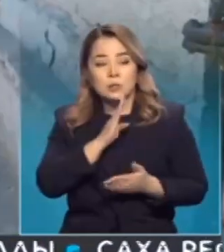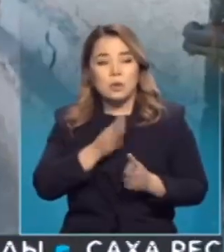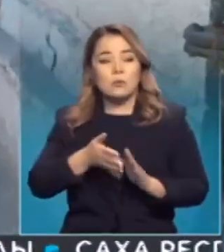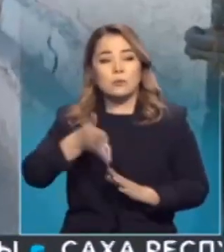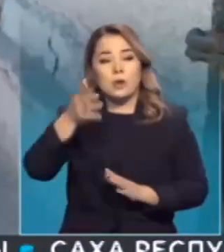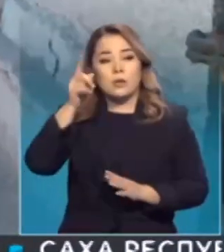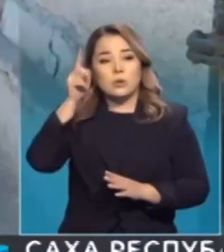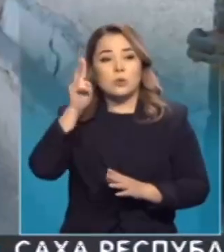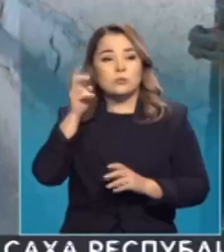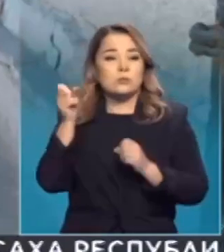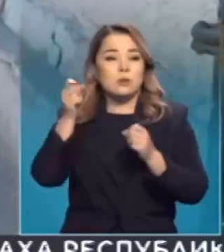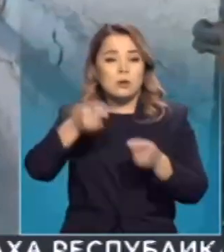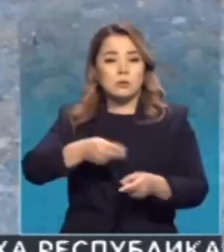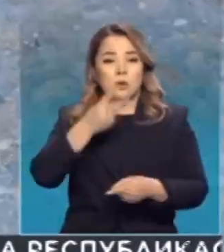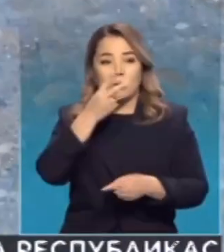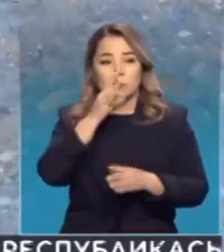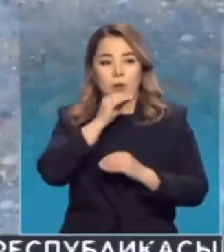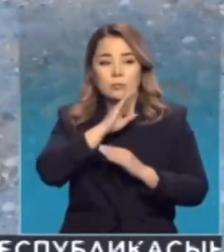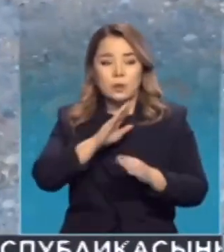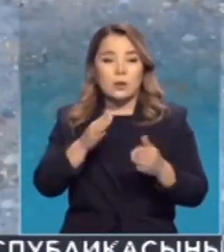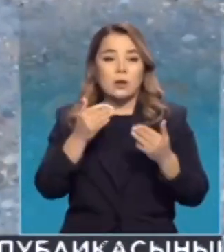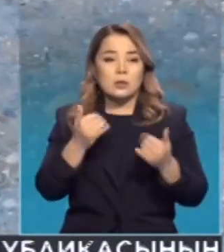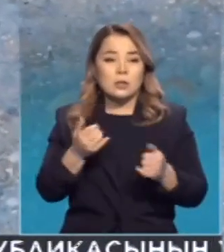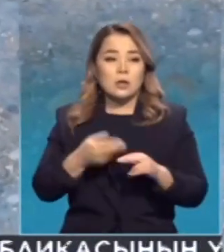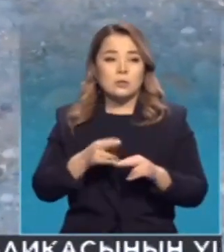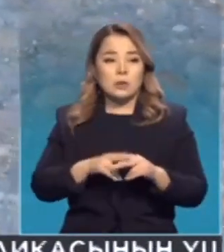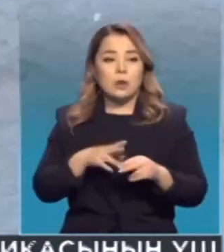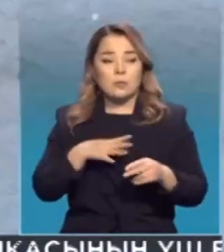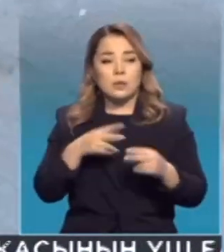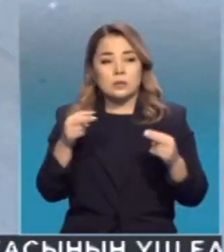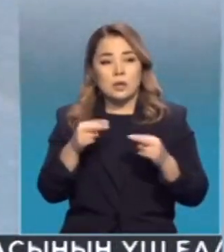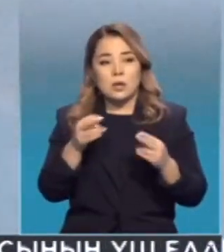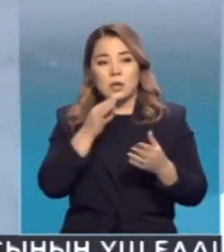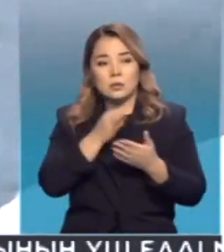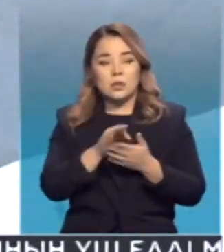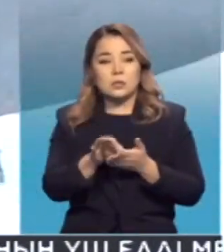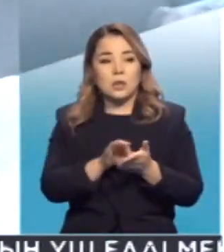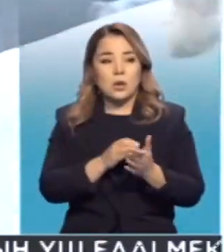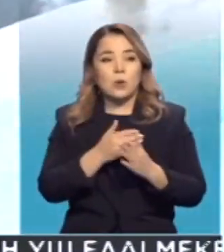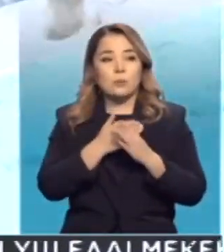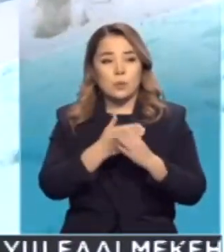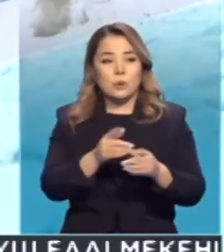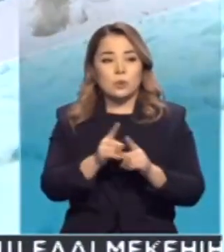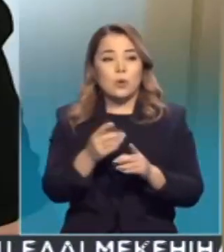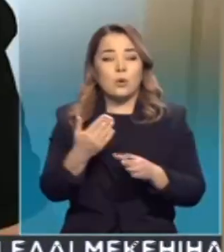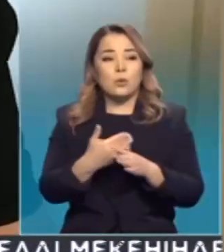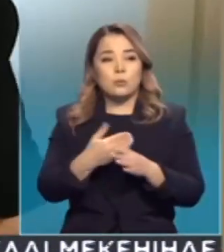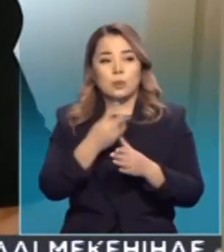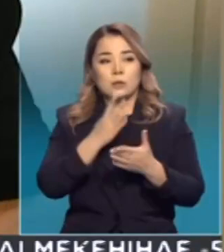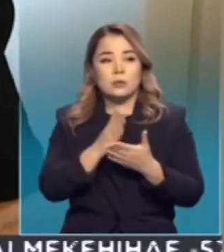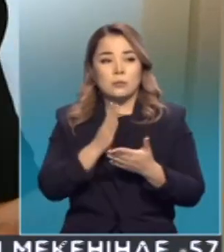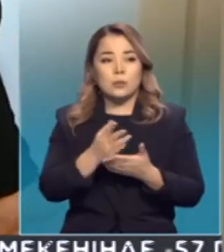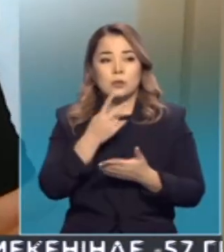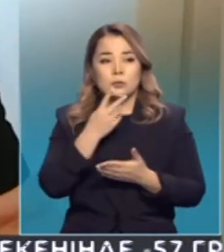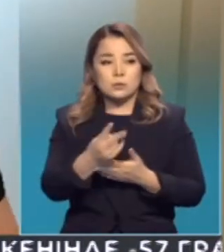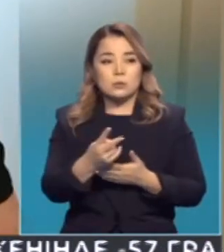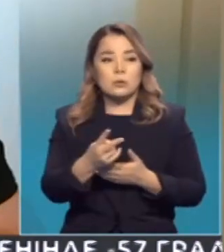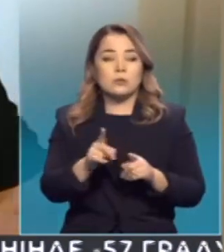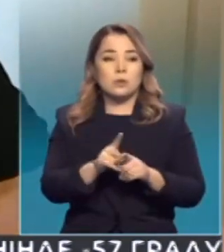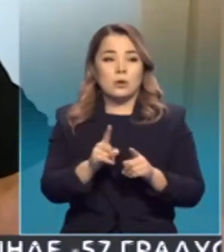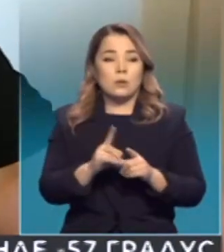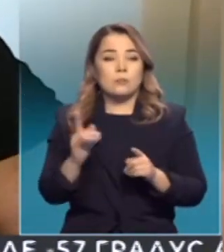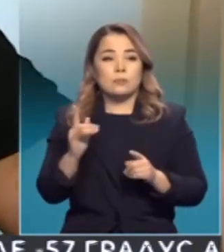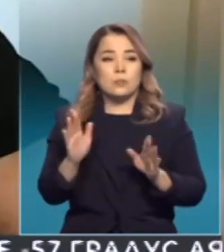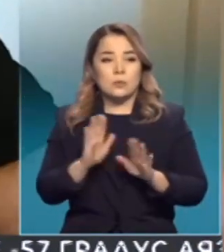жоғарыдан жиһазды кім лақтырғанын көрмеген. Айтуынша, басқа да куәгерлер жедел жәрдем шақырып көмек көрсеткен.